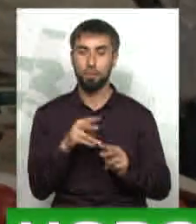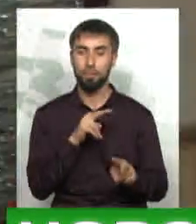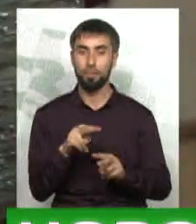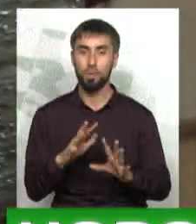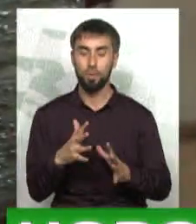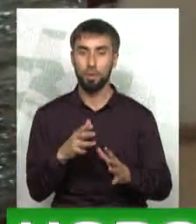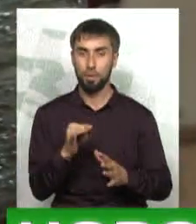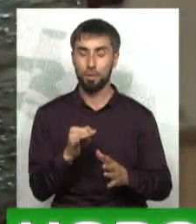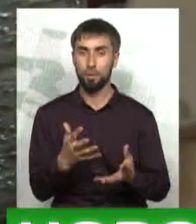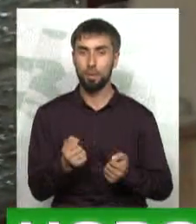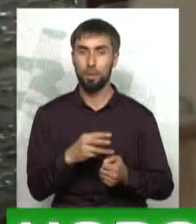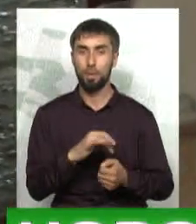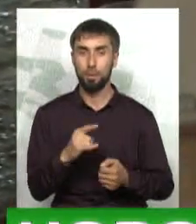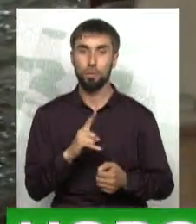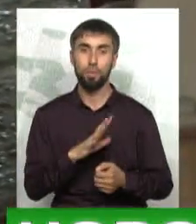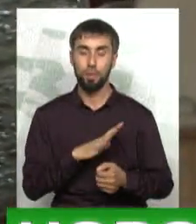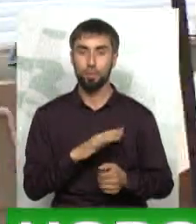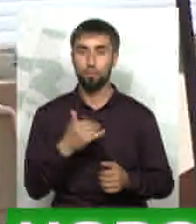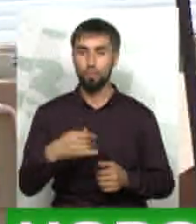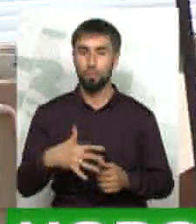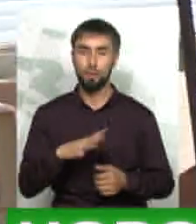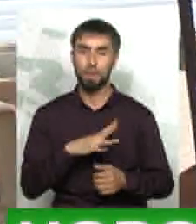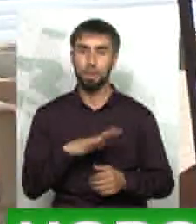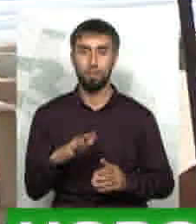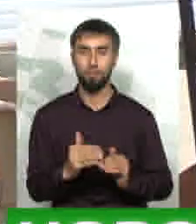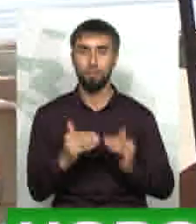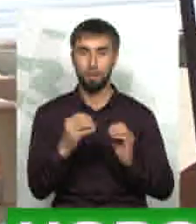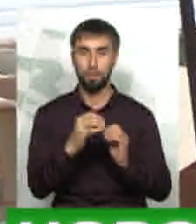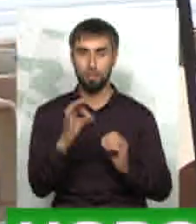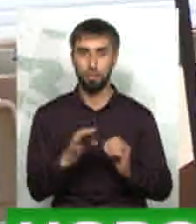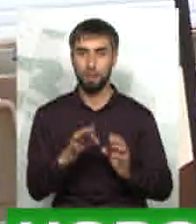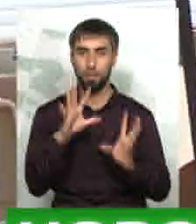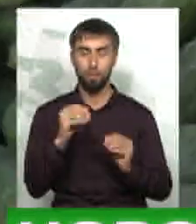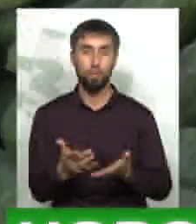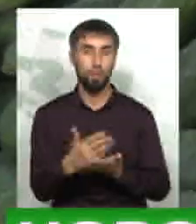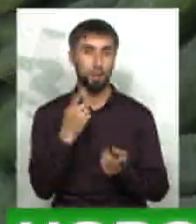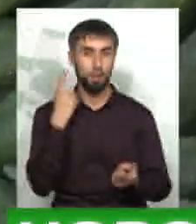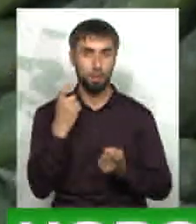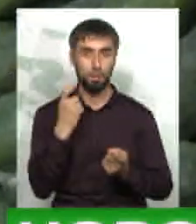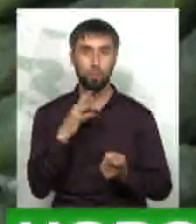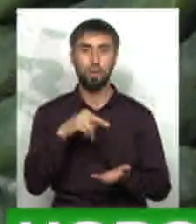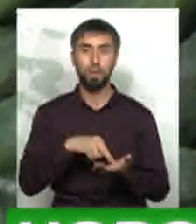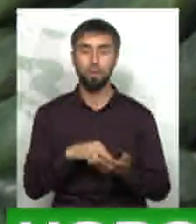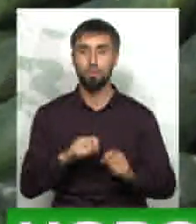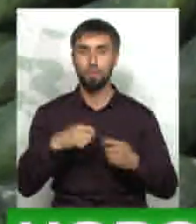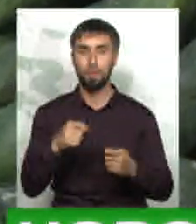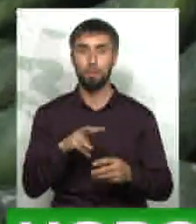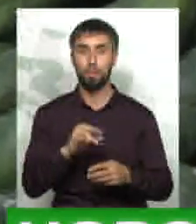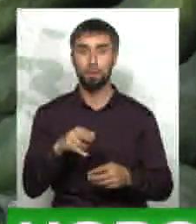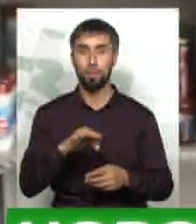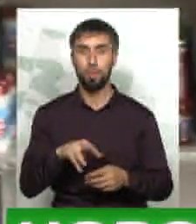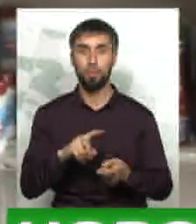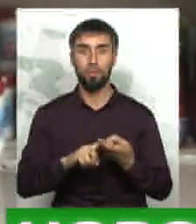мониторят ситуацию и принимают меры, чтобы удорожание было не выше 10%. Вся собранная информация по ценам передается в